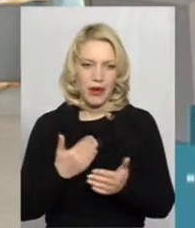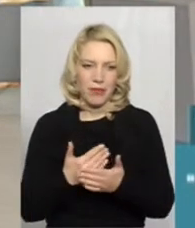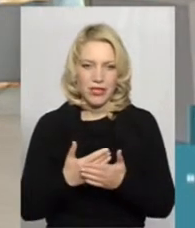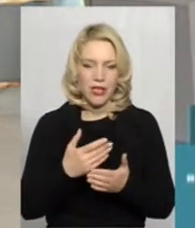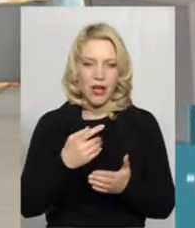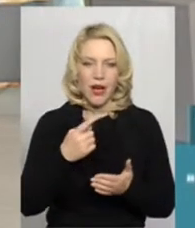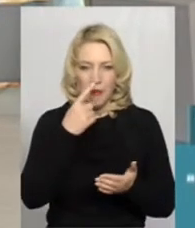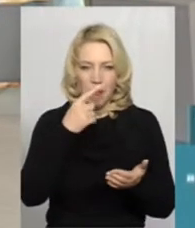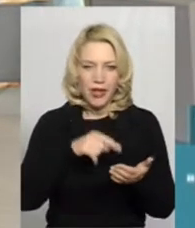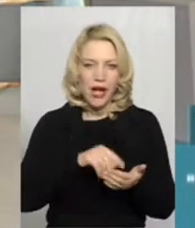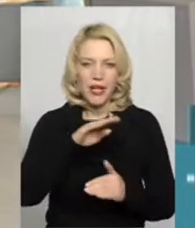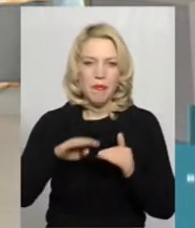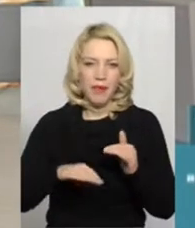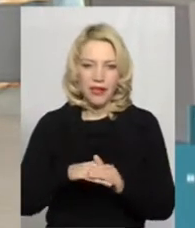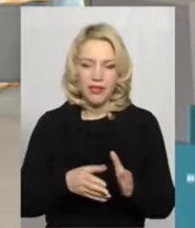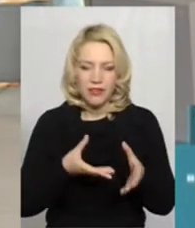піддаються от такому